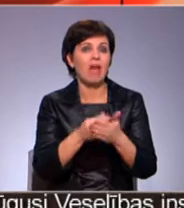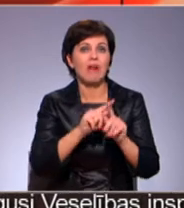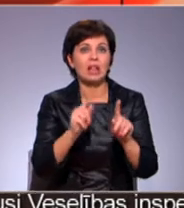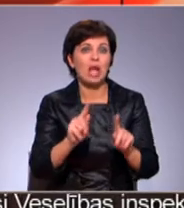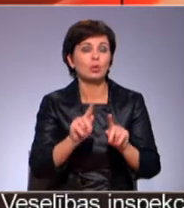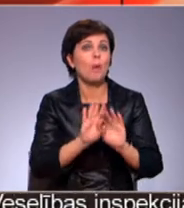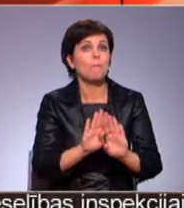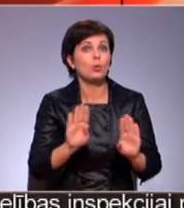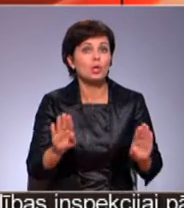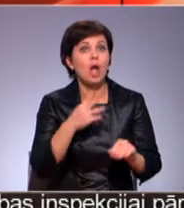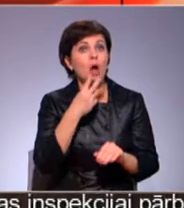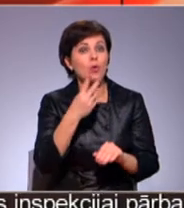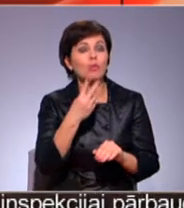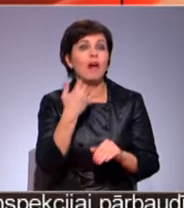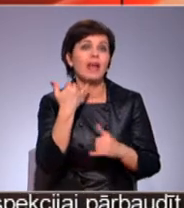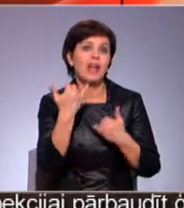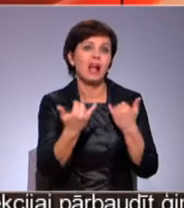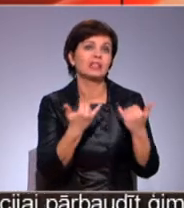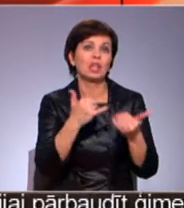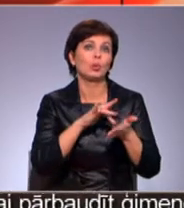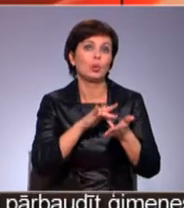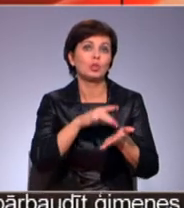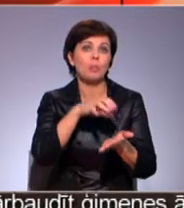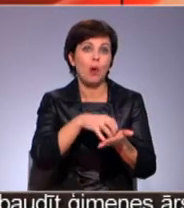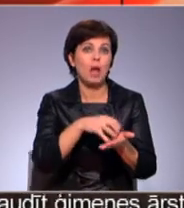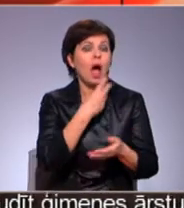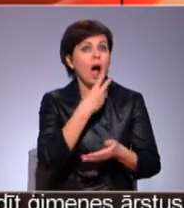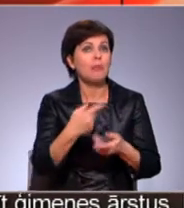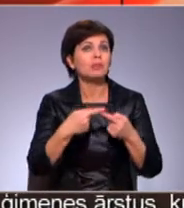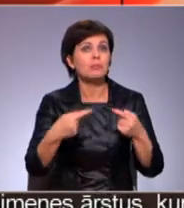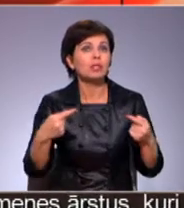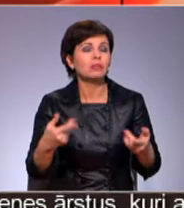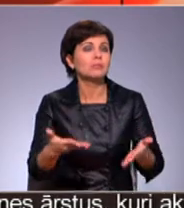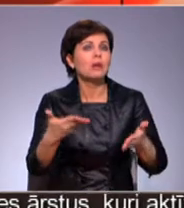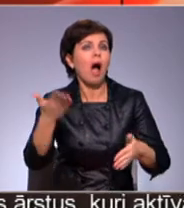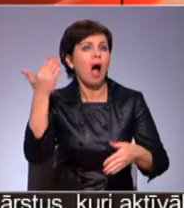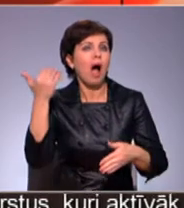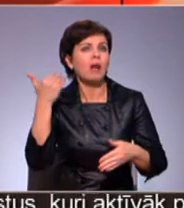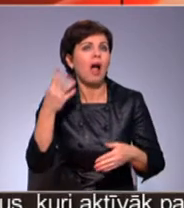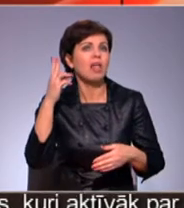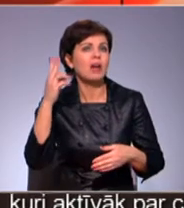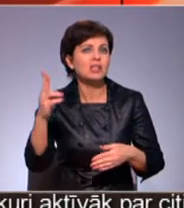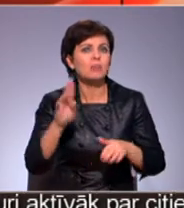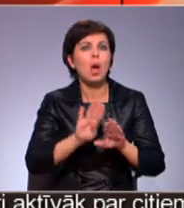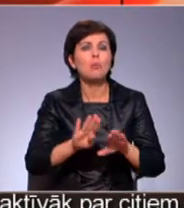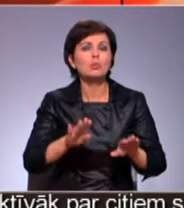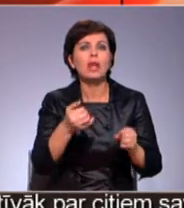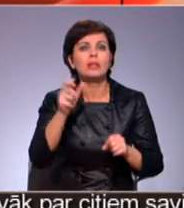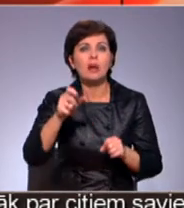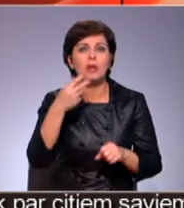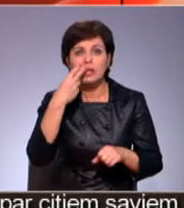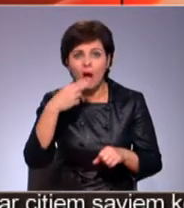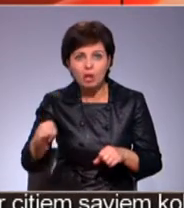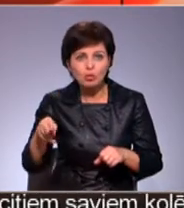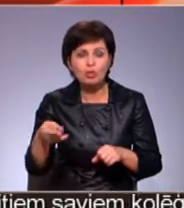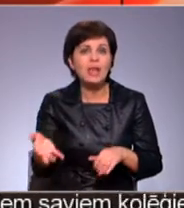objektu. Apskatāmie priekšmeti ir spilgtas aizgājušo gadu liecības, ko muzeja darbinieki ieraudzījuši un izcēluši no milzīgajiem atkritumu